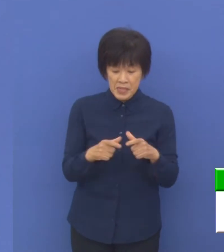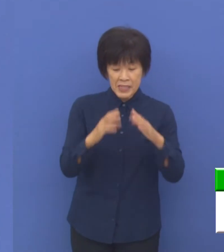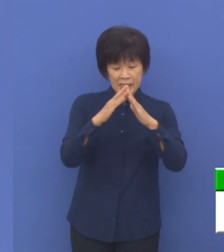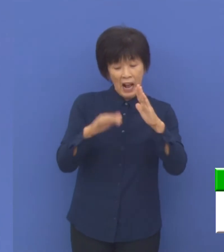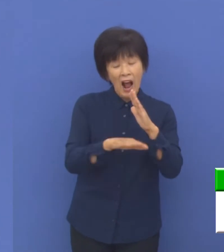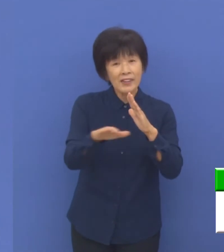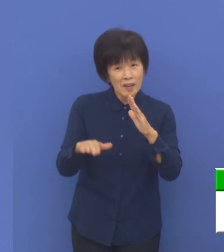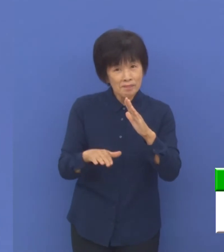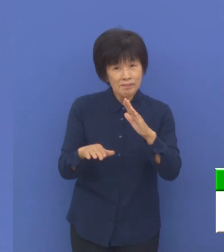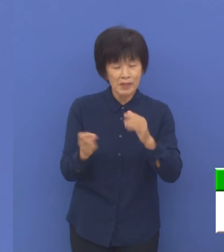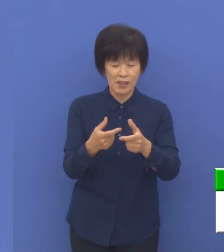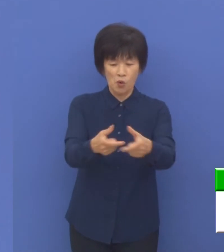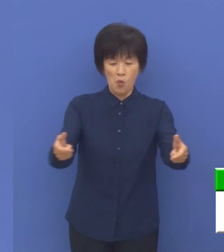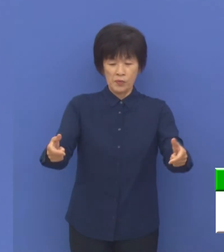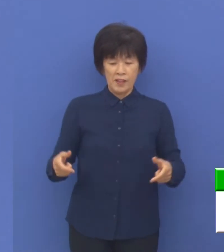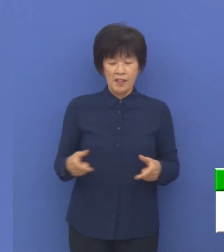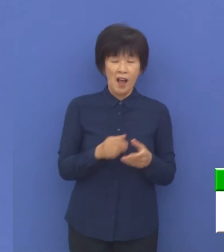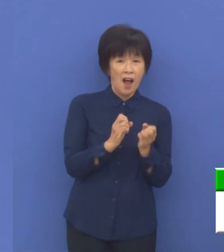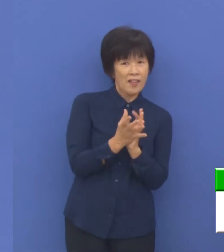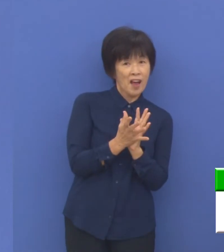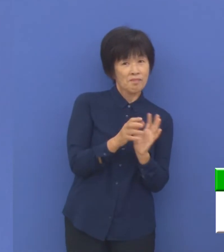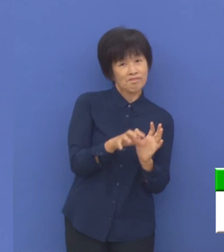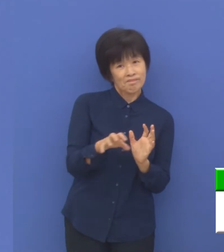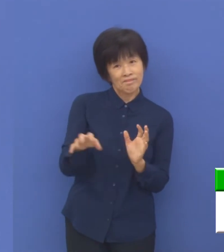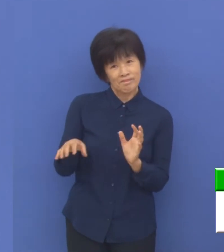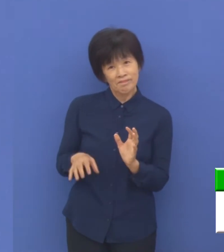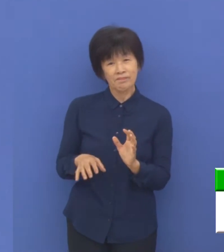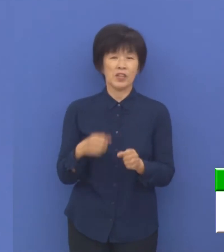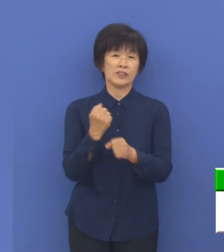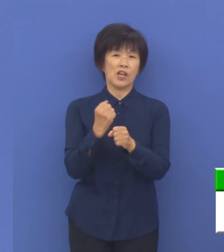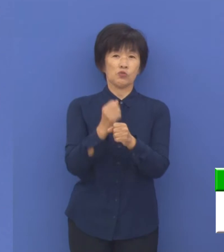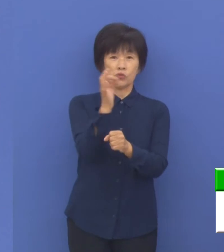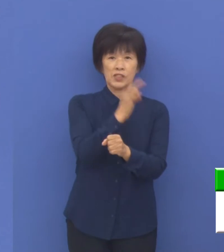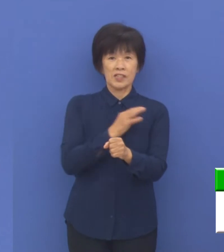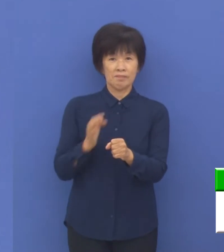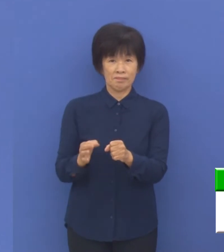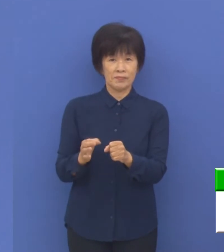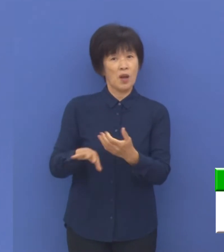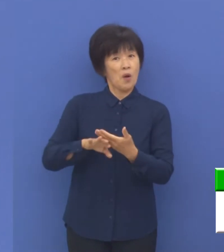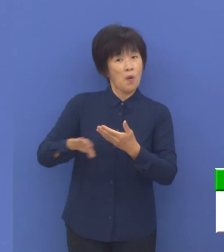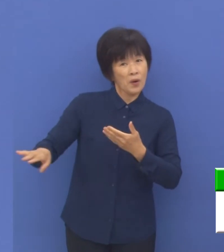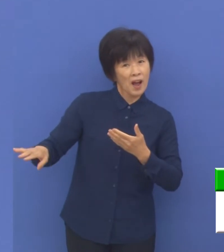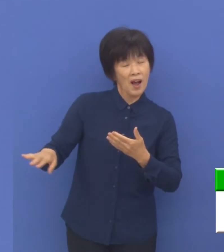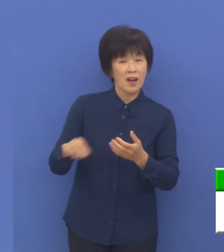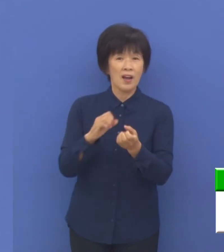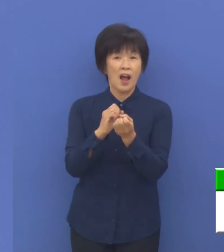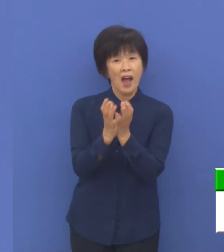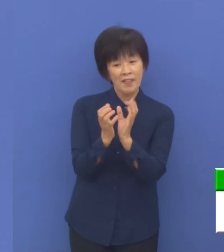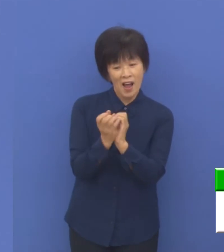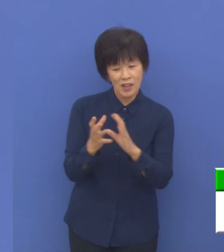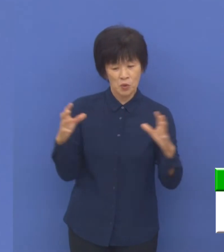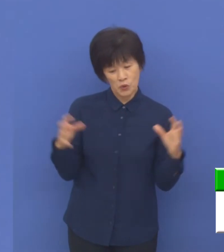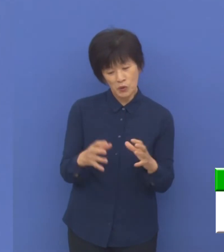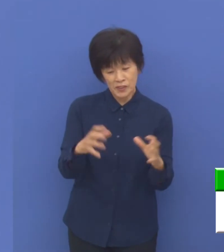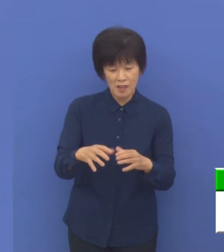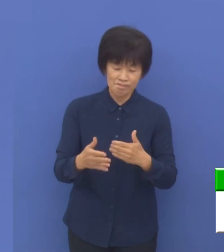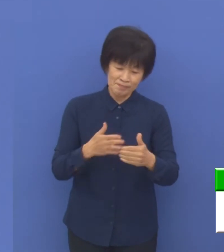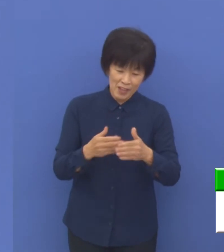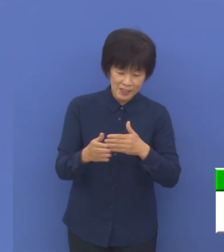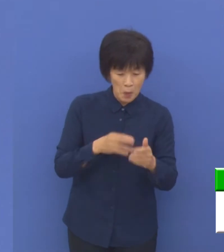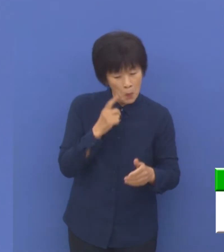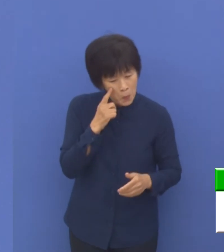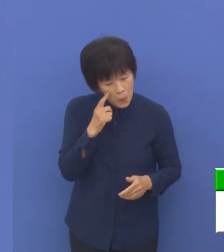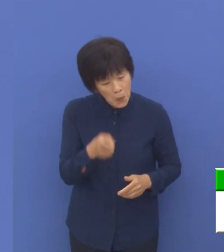ガーデンやコンテナガーデンの作品展示のほか草花よ say上